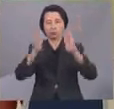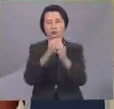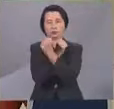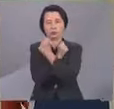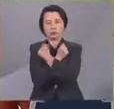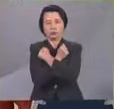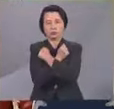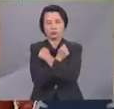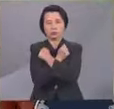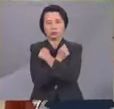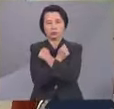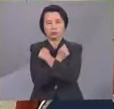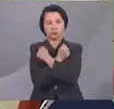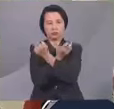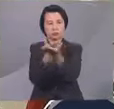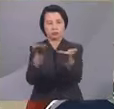sekalian.